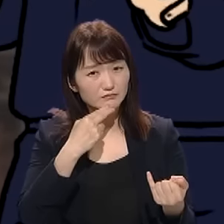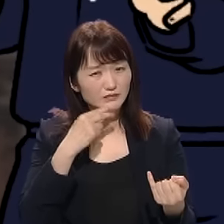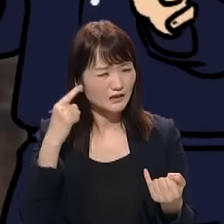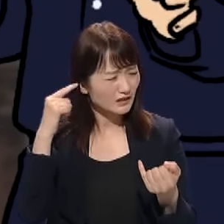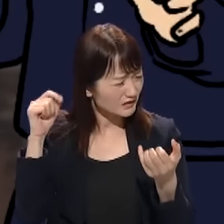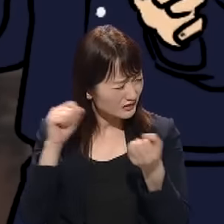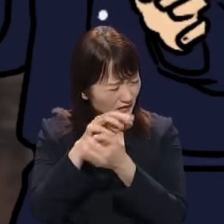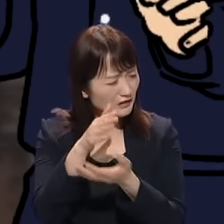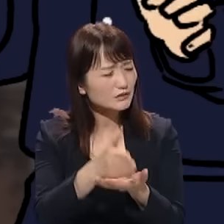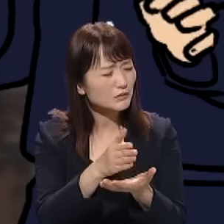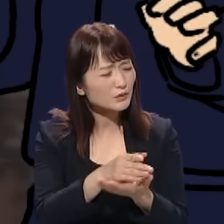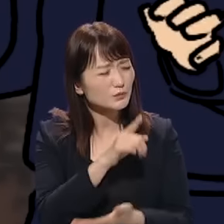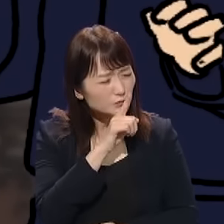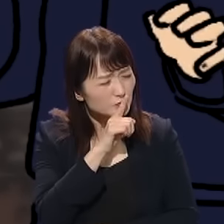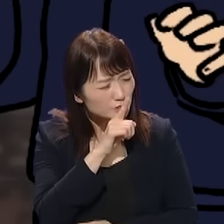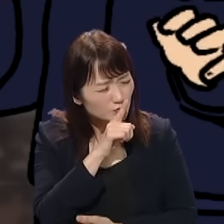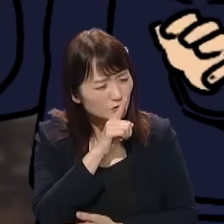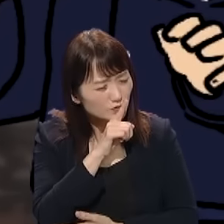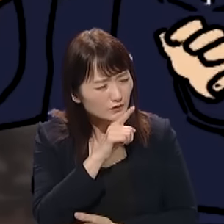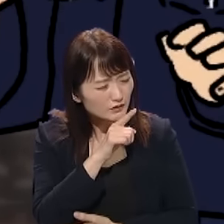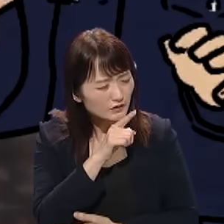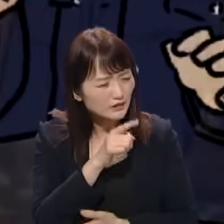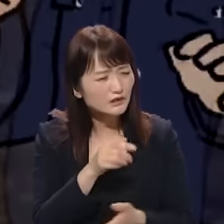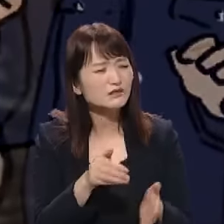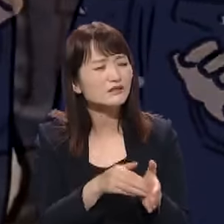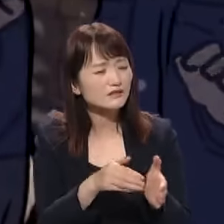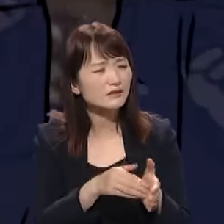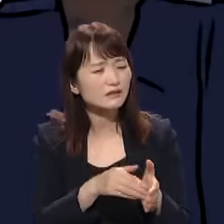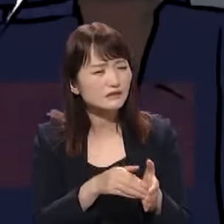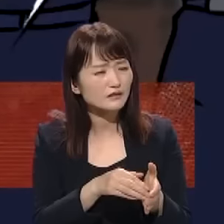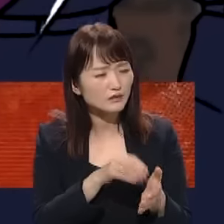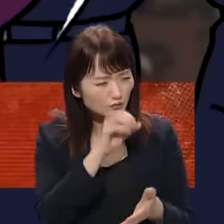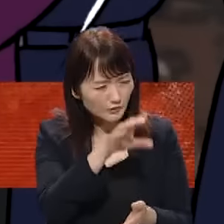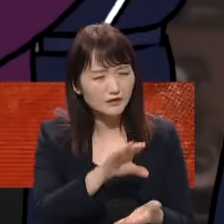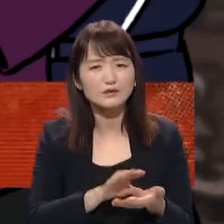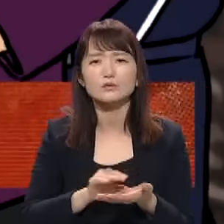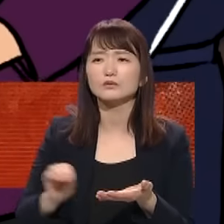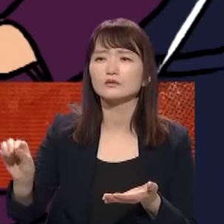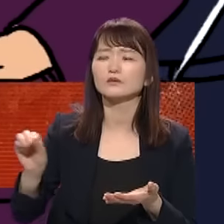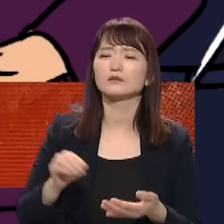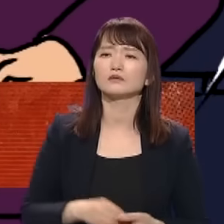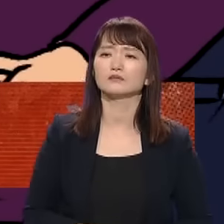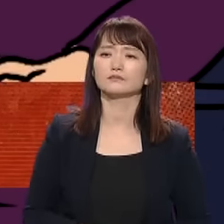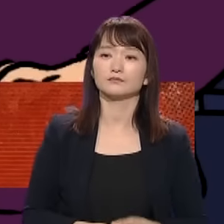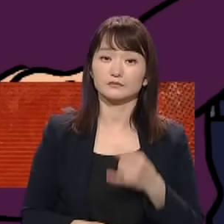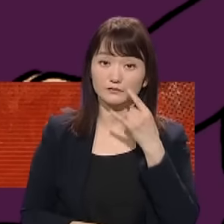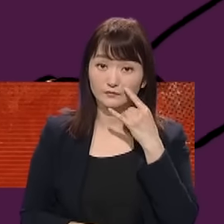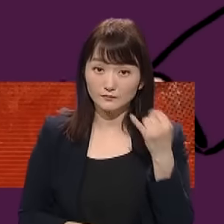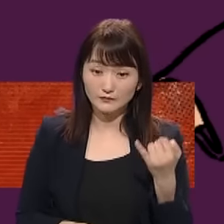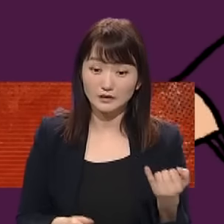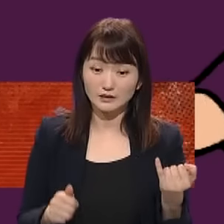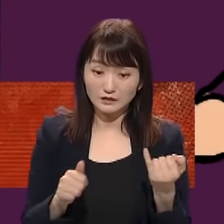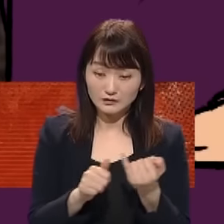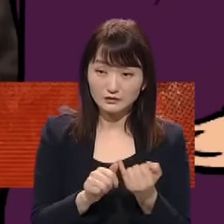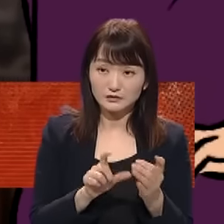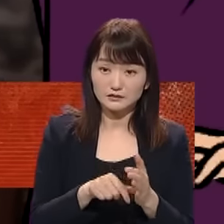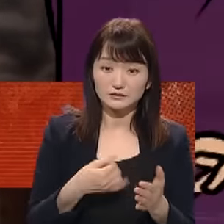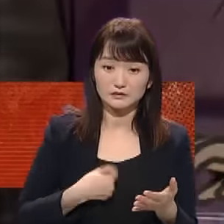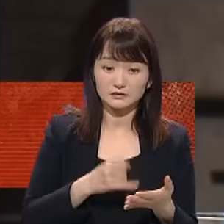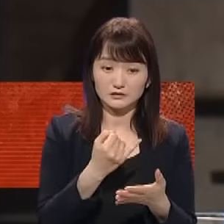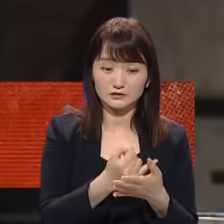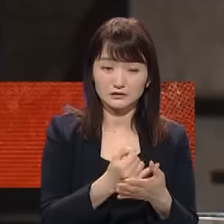시끄럽지 않게 좀 이렇게 조용히 하세요. 뭐 이렇게 하고 가던 시절이었습니다. 그리고 결국 어머니는 결혼 초기에 이제 큰 딸을 데리고